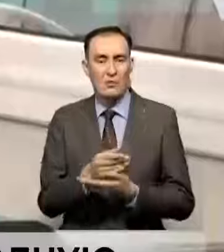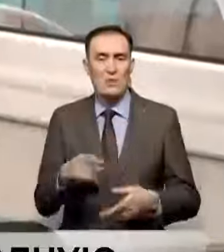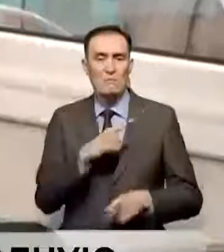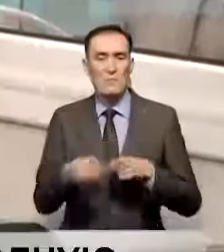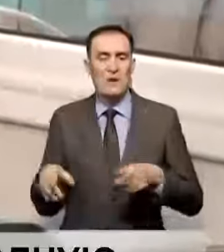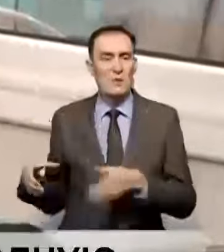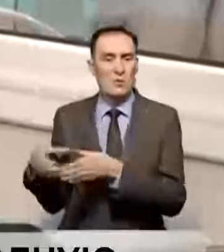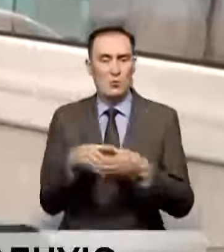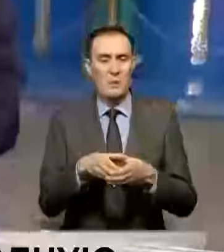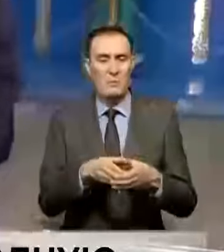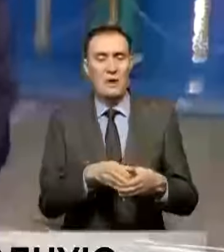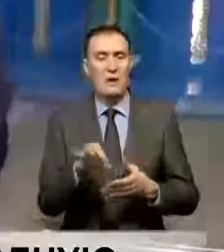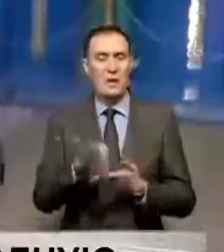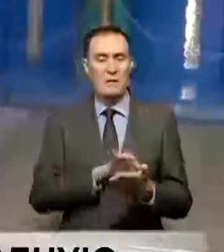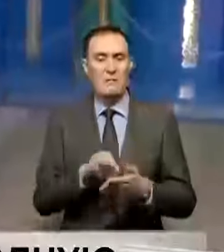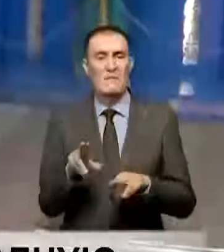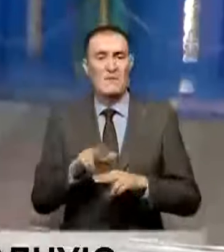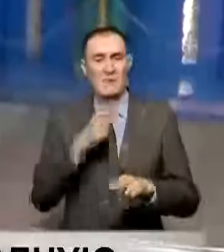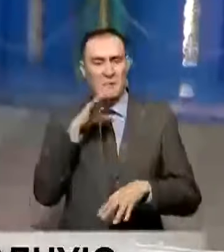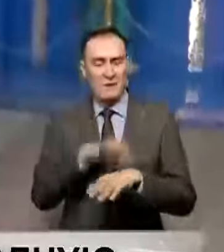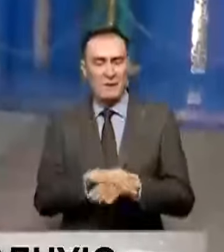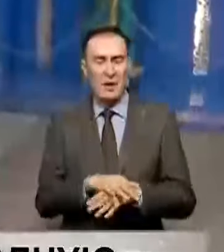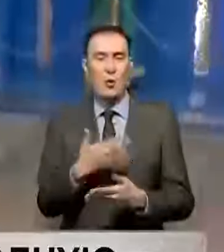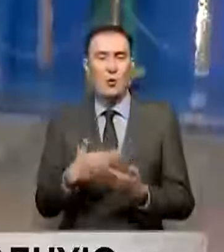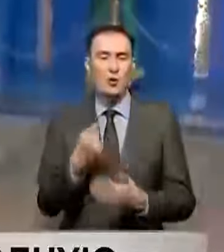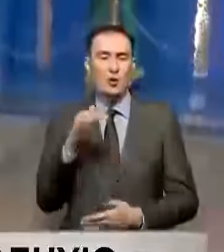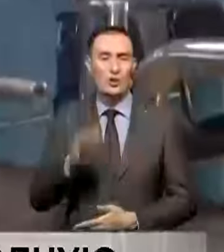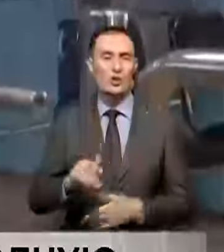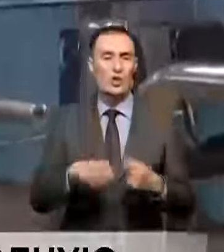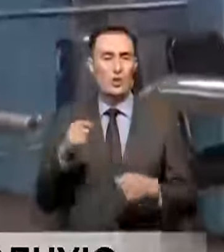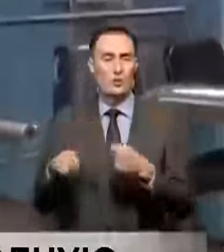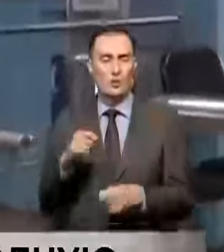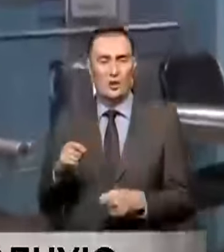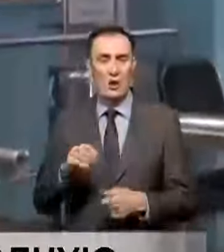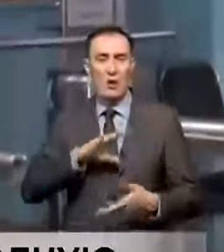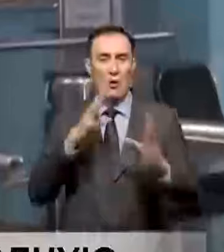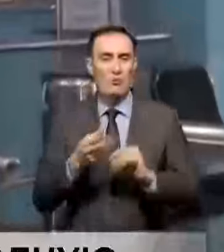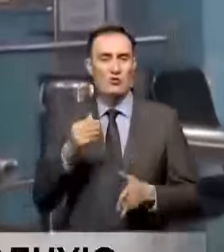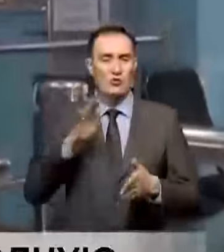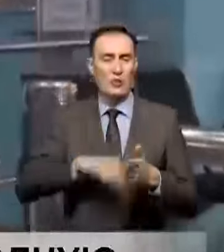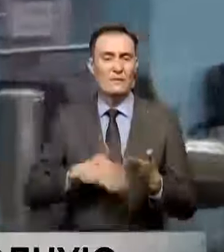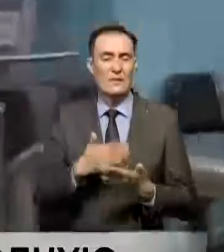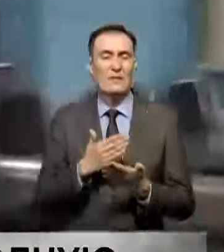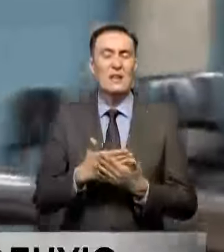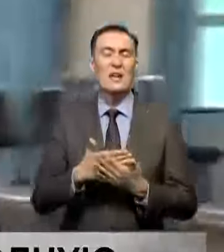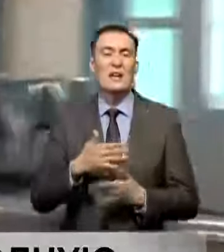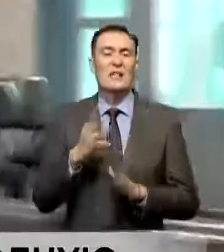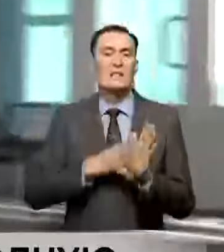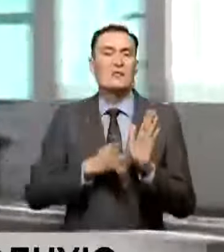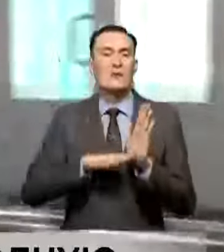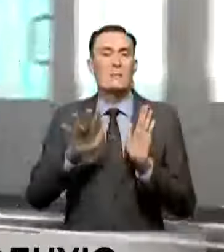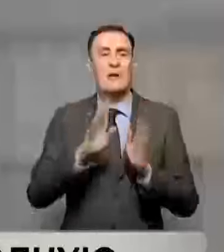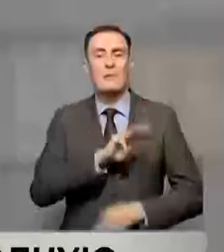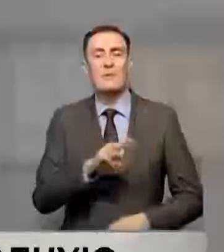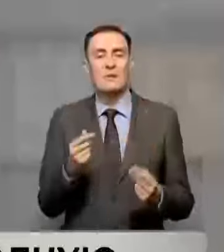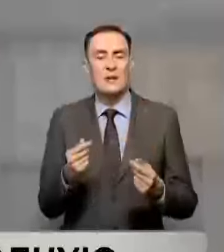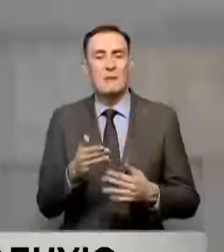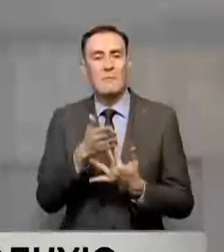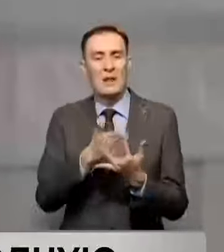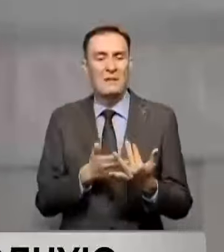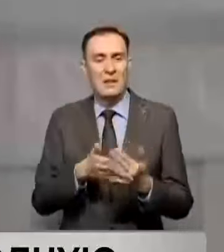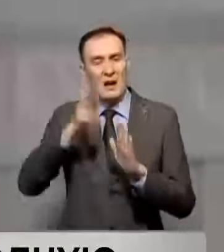группами реагирования. Между тем, МВД выявил в этой сфере около 1000 нарушений. Сумма штрафов составила 95 миллионов тенге. К примеру, только